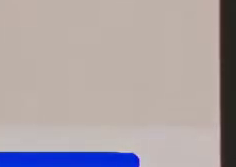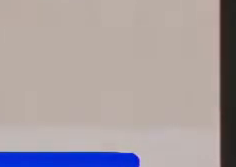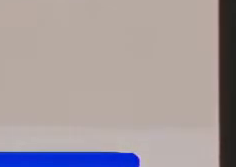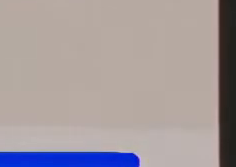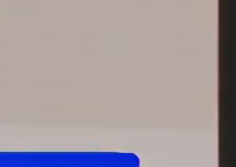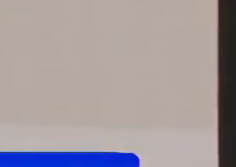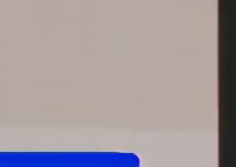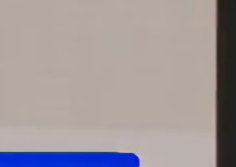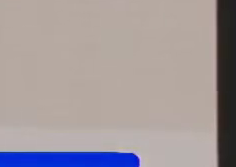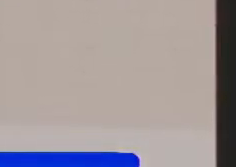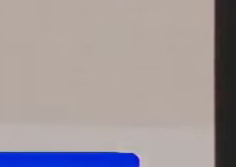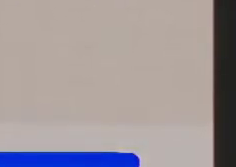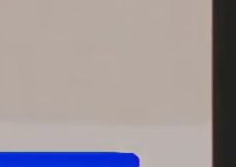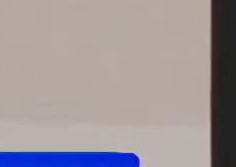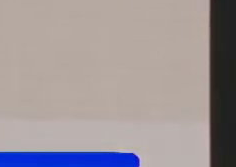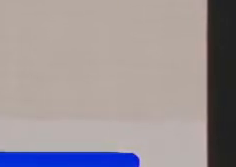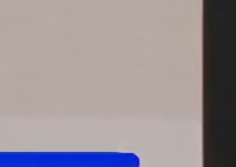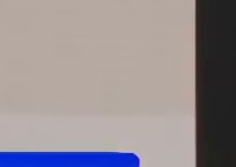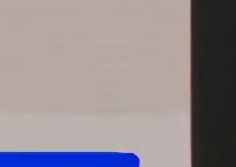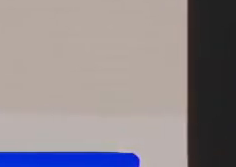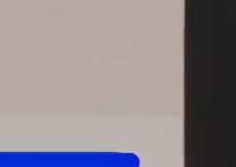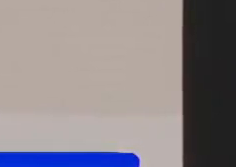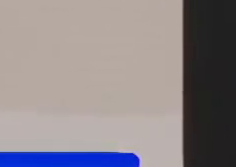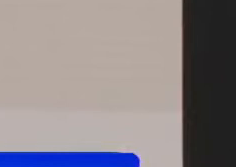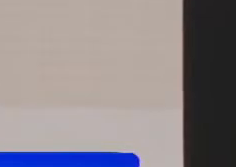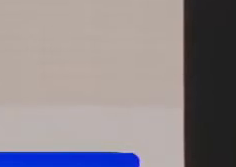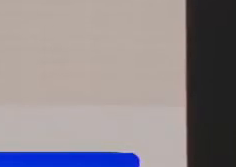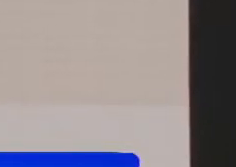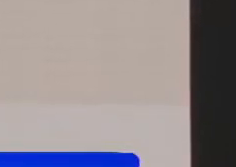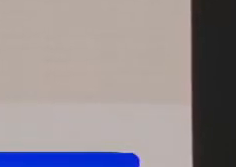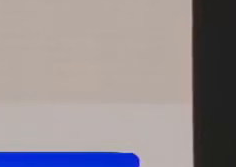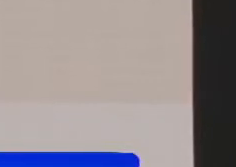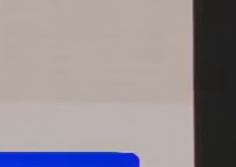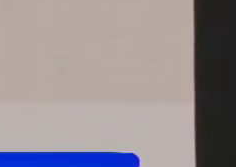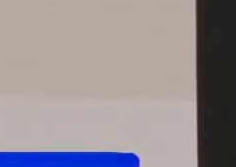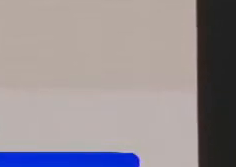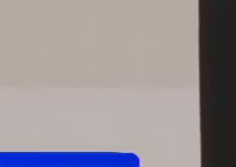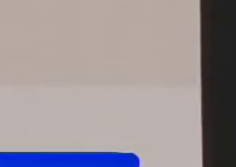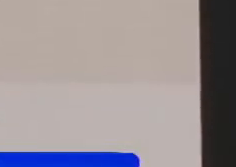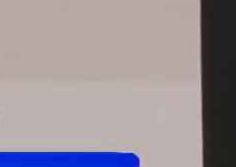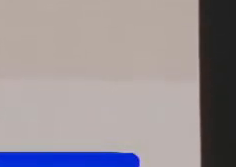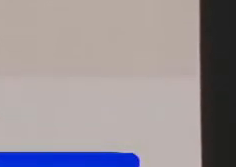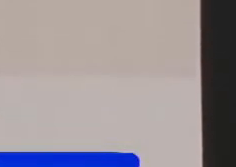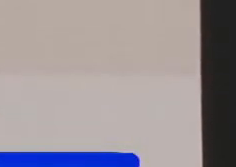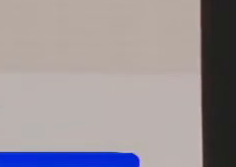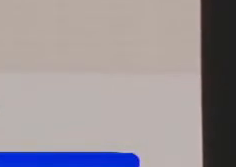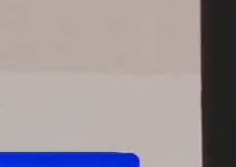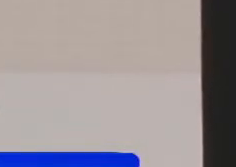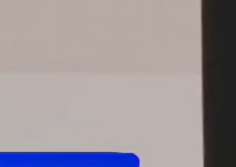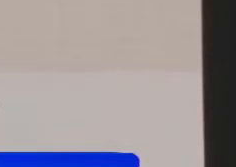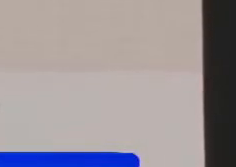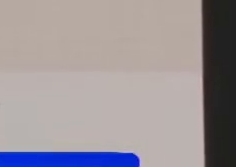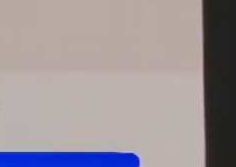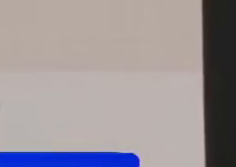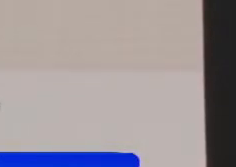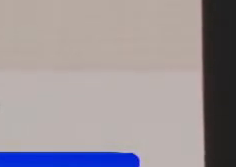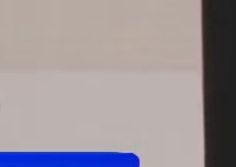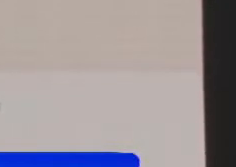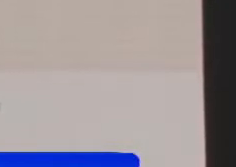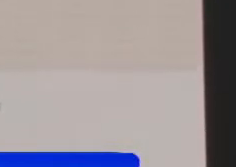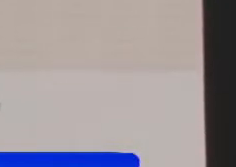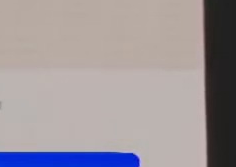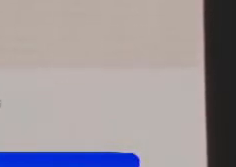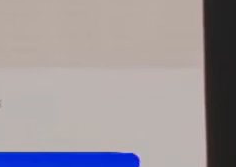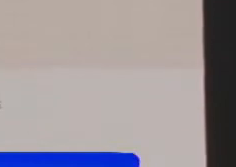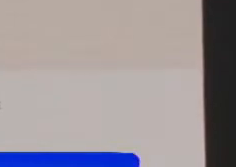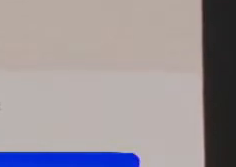ya kwamba wale ambao hawatapata tuko na pesa zingine ambazo tumeweka pahali, tunagojea forms muweze